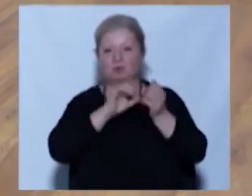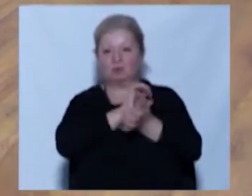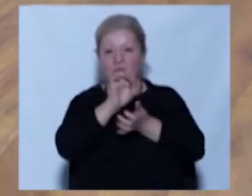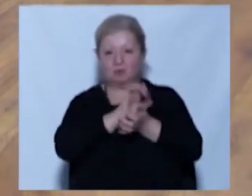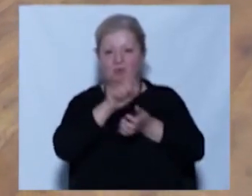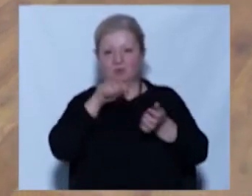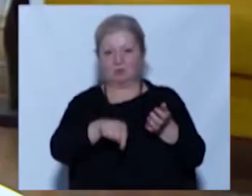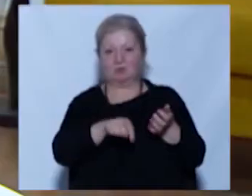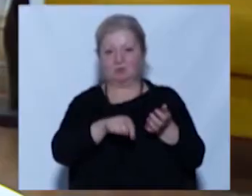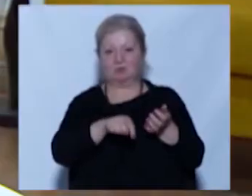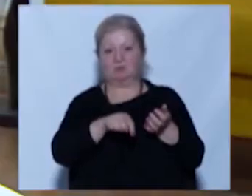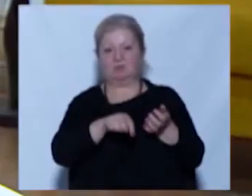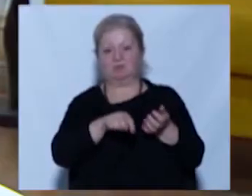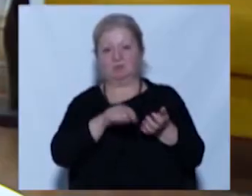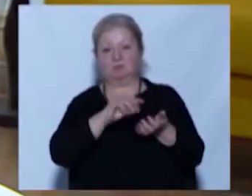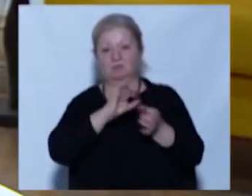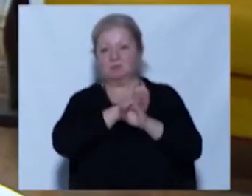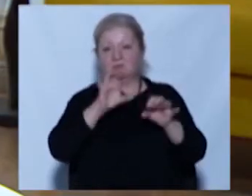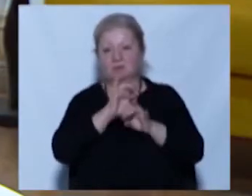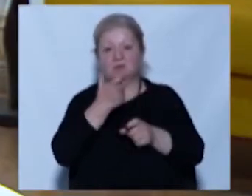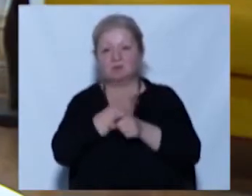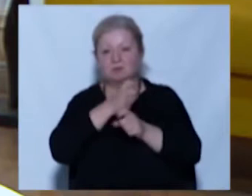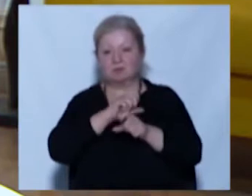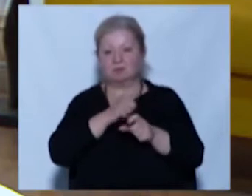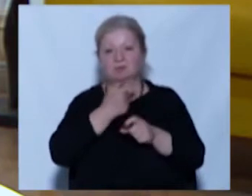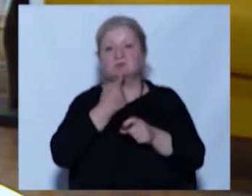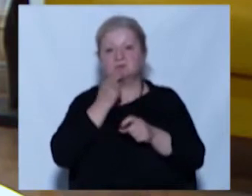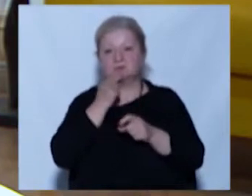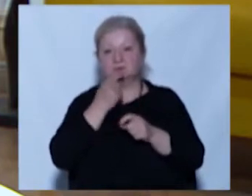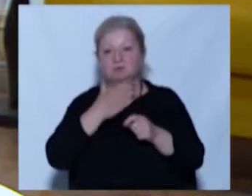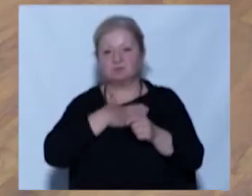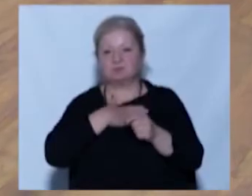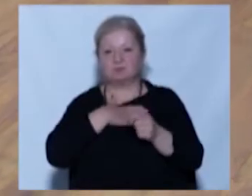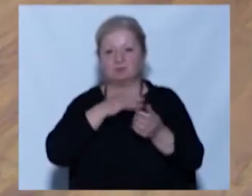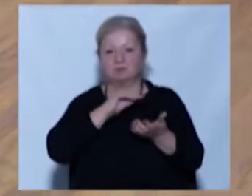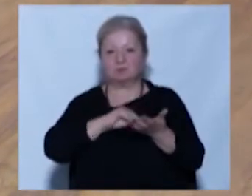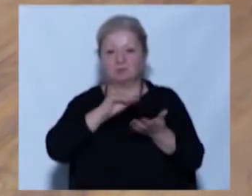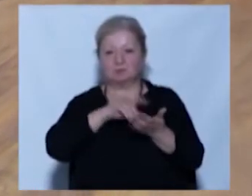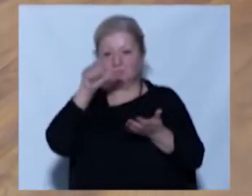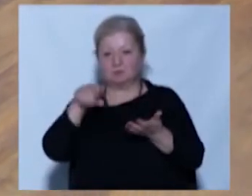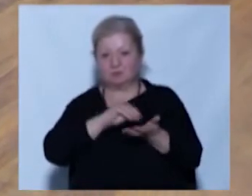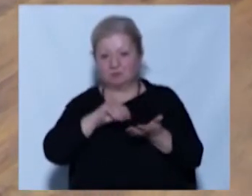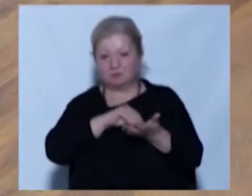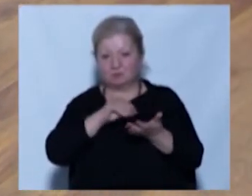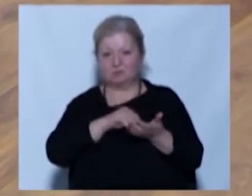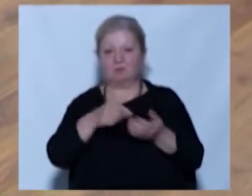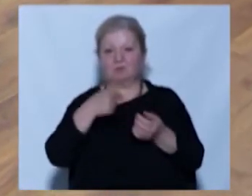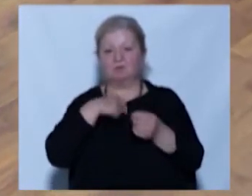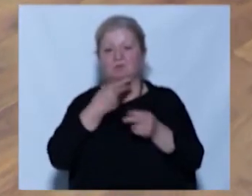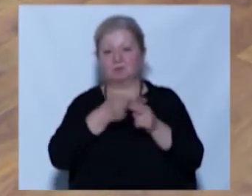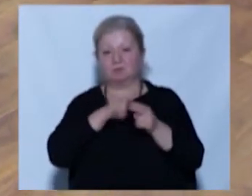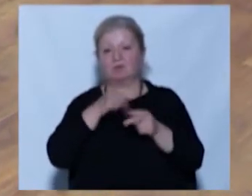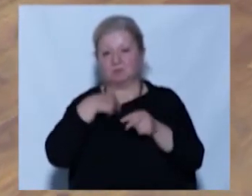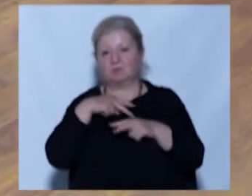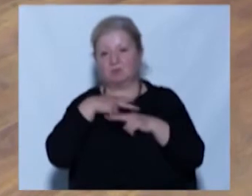ნაწილებს, რამდენიმე ათეული წლით ადრე მთავრდება, რადგან ჩვენი ავტორებიც, მათ შორის რა თქმა